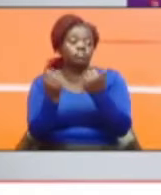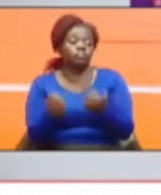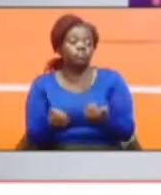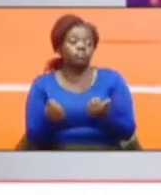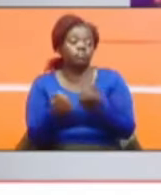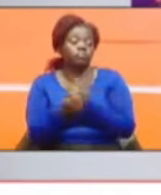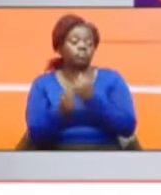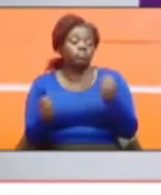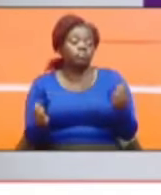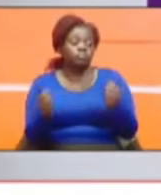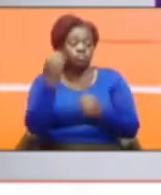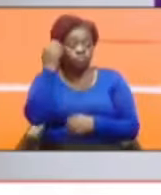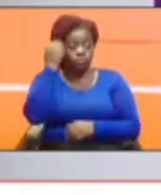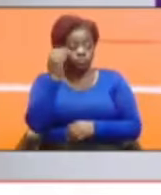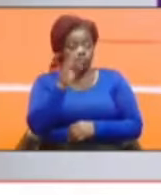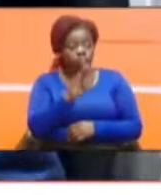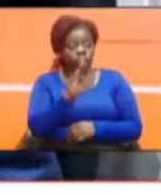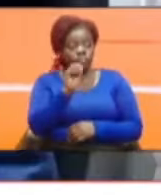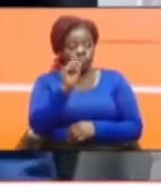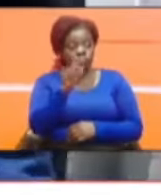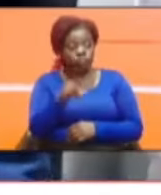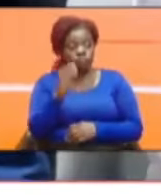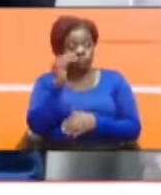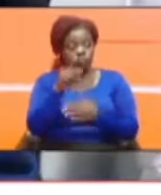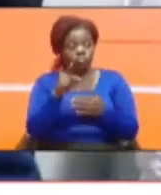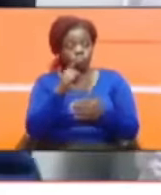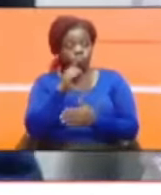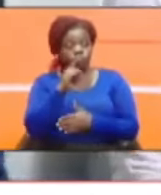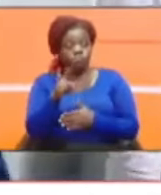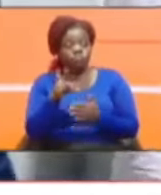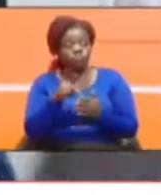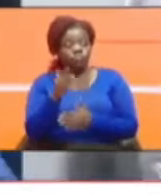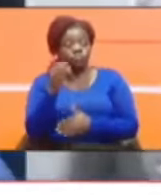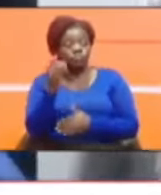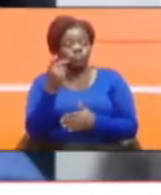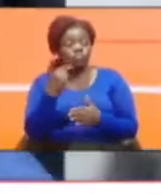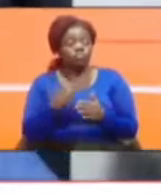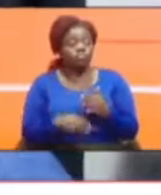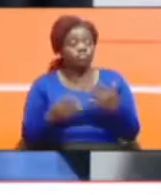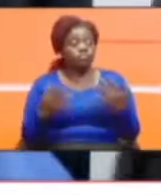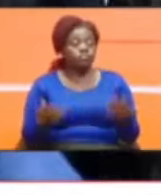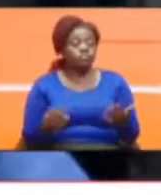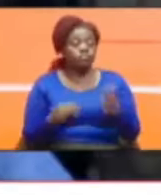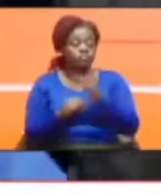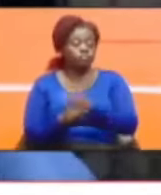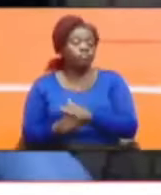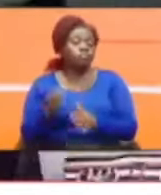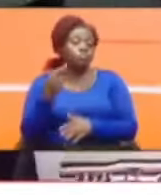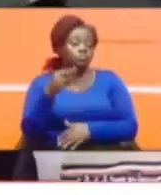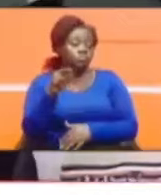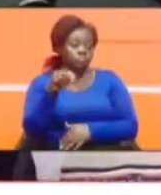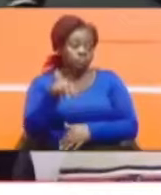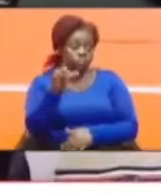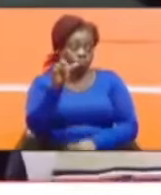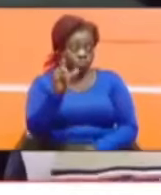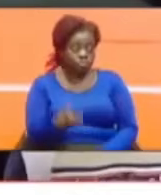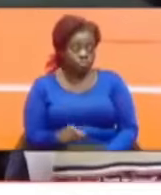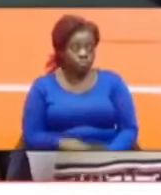batebwa akakalu ka kkooti oluvannyuma lw'okulagirwa okusasula ensimbi nga bagamba nti kuno kuba kulinnyirira ddembe lya buntu.